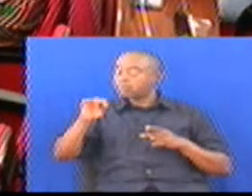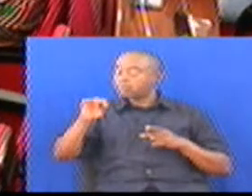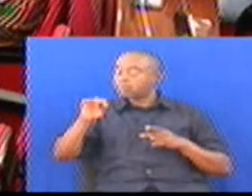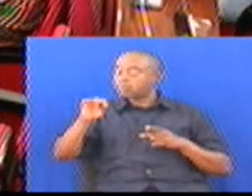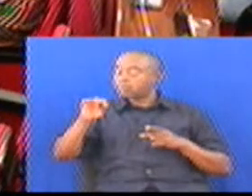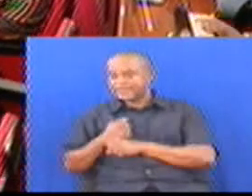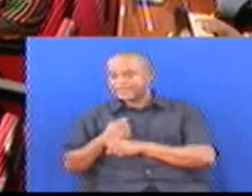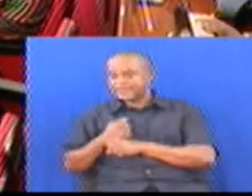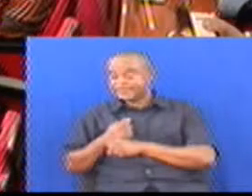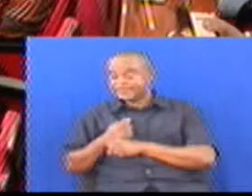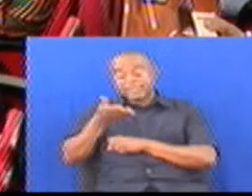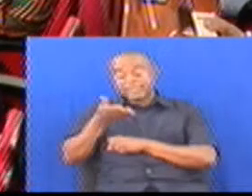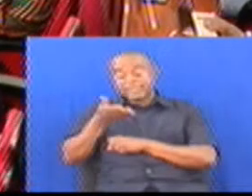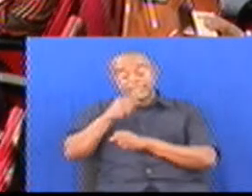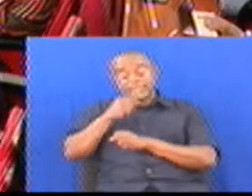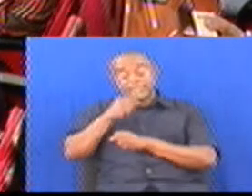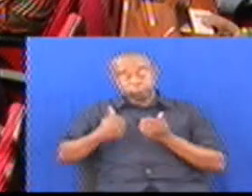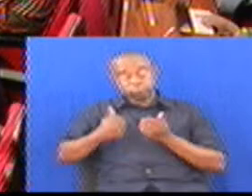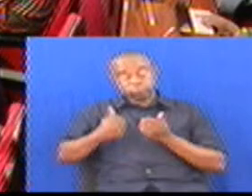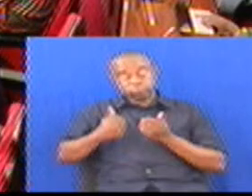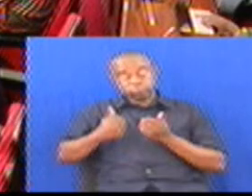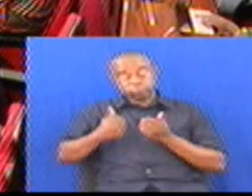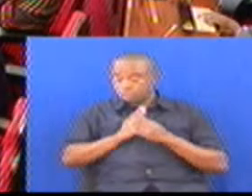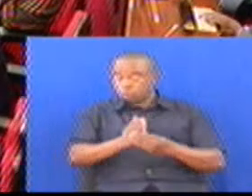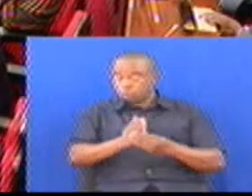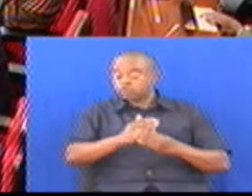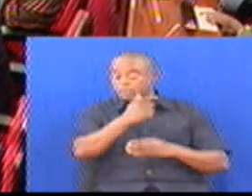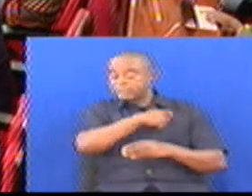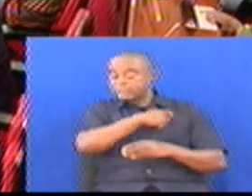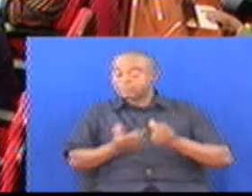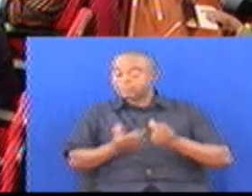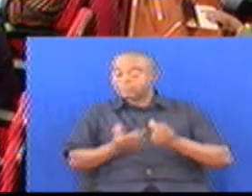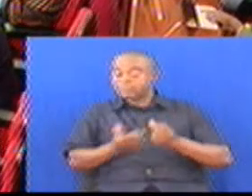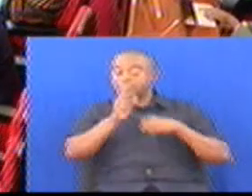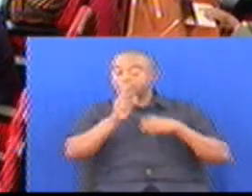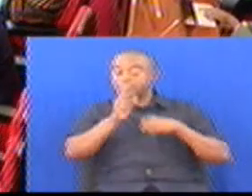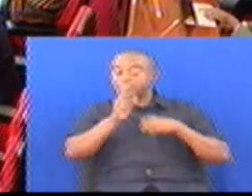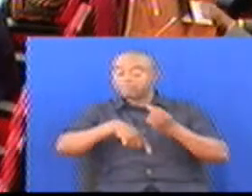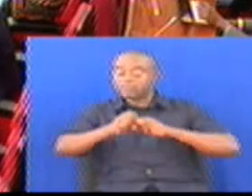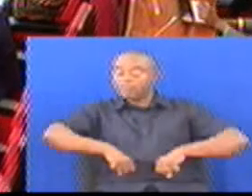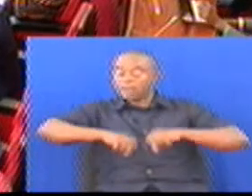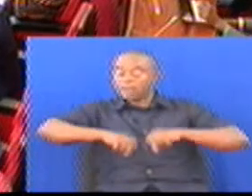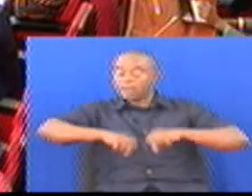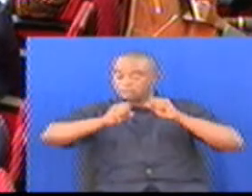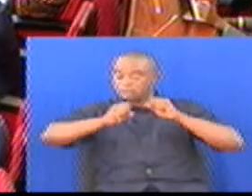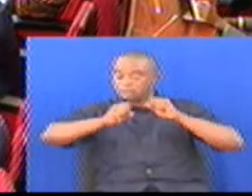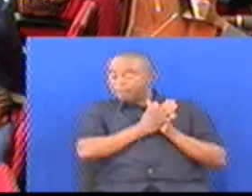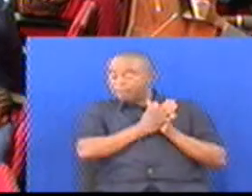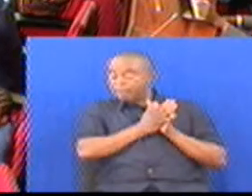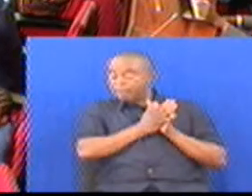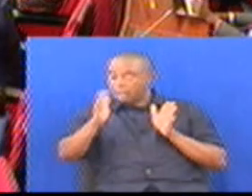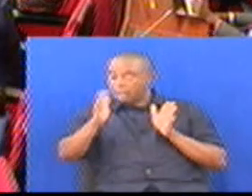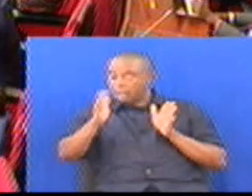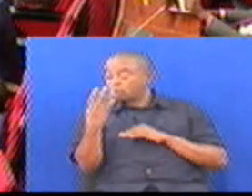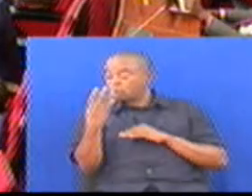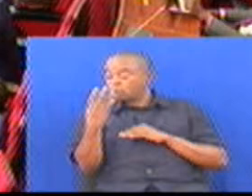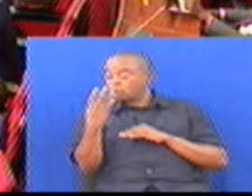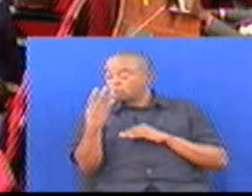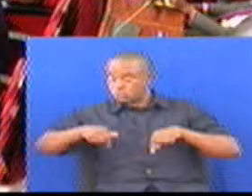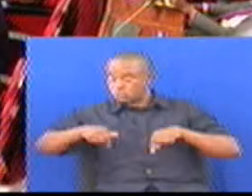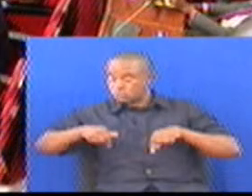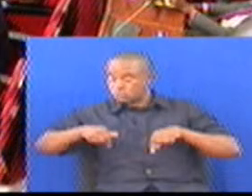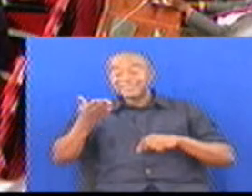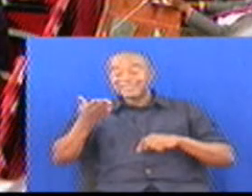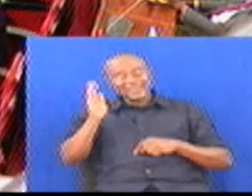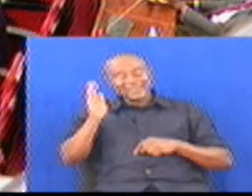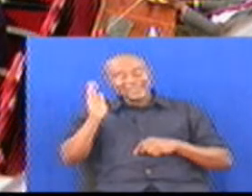serikali inayoongozwa na Mheshimiwa Dr. John Pombe Joseph Magufuli ingie madarakani hadi Aprili 2020, serikali